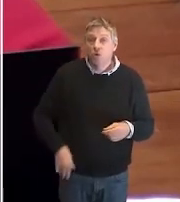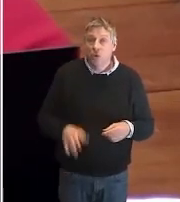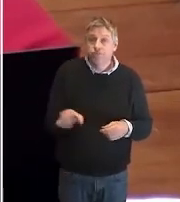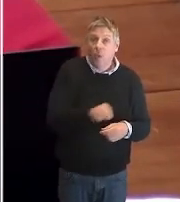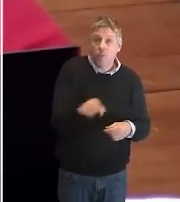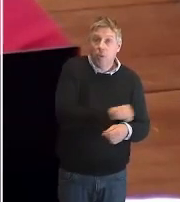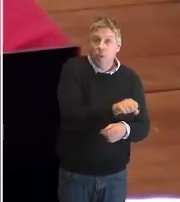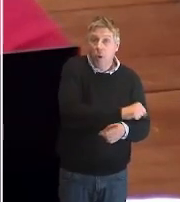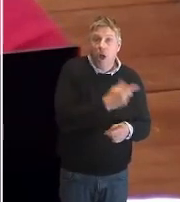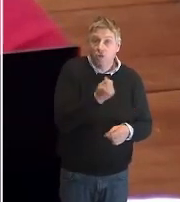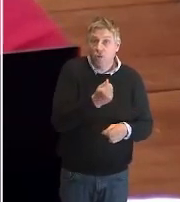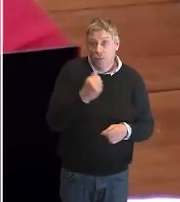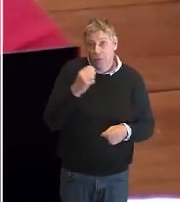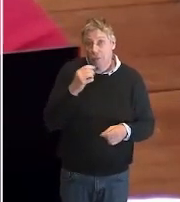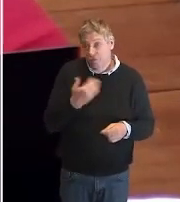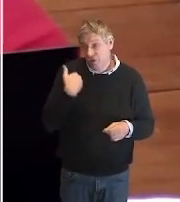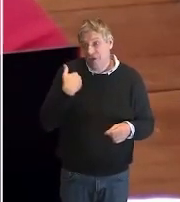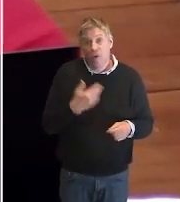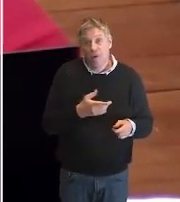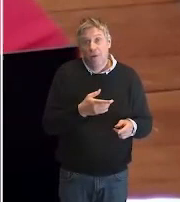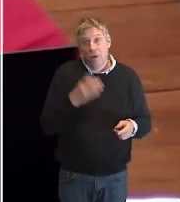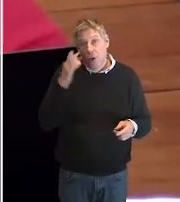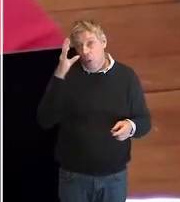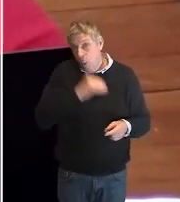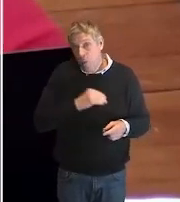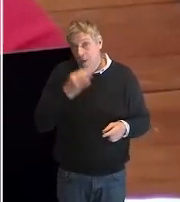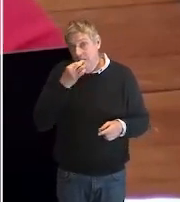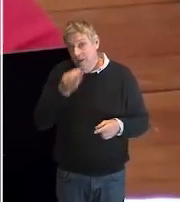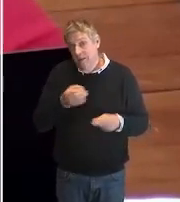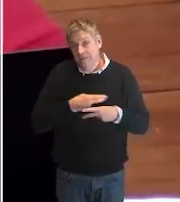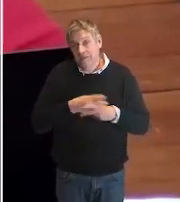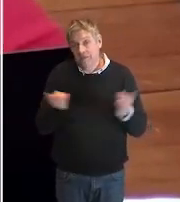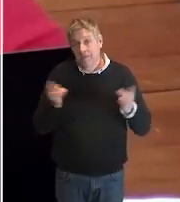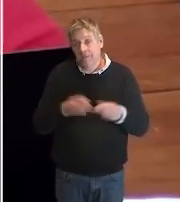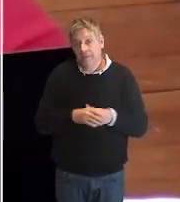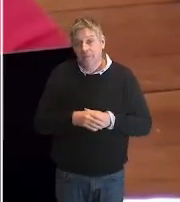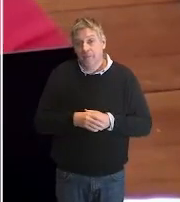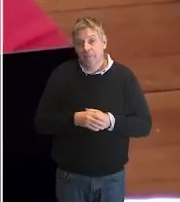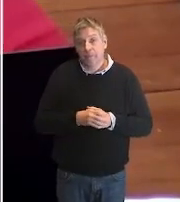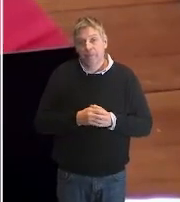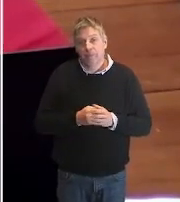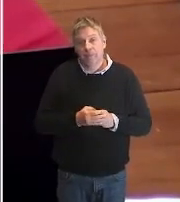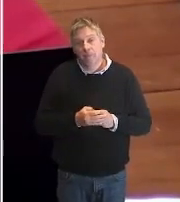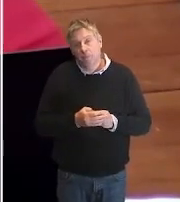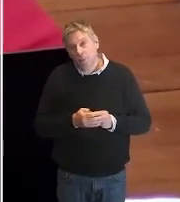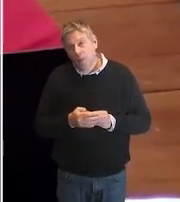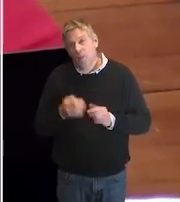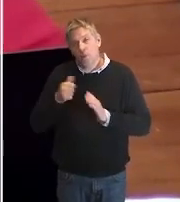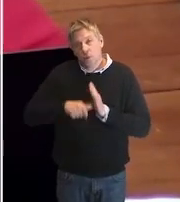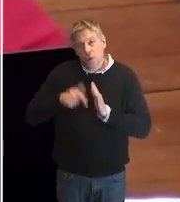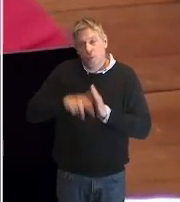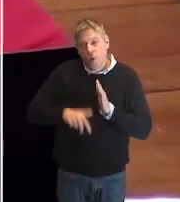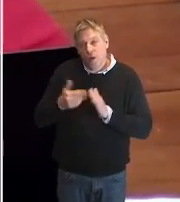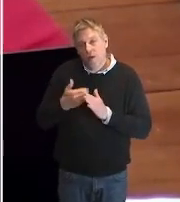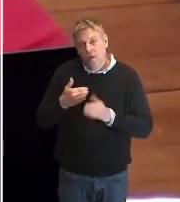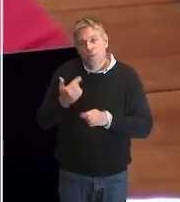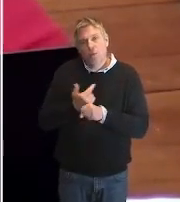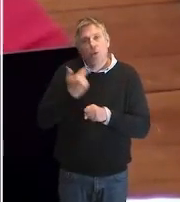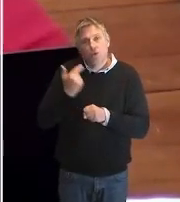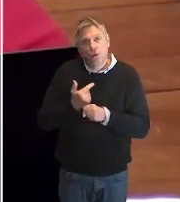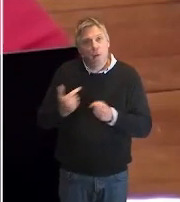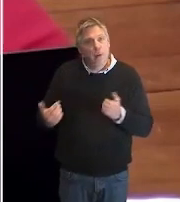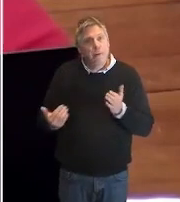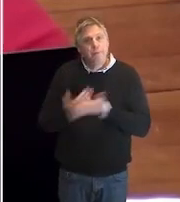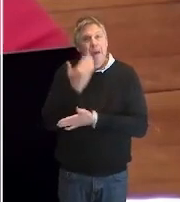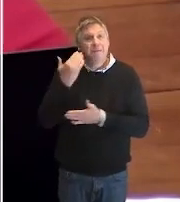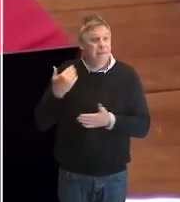puisque ce qu'on oublie trop souvent de dire, c'est que depuis déjà plusieurs mois, voire maintenant plus de 2 ans,